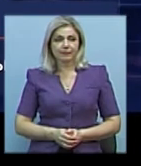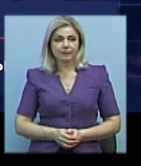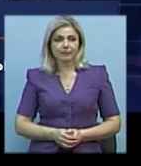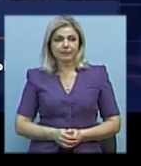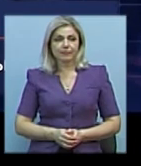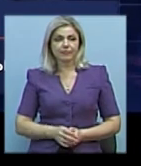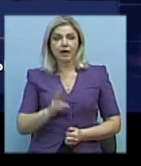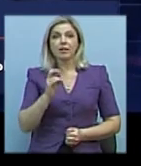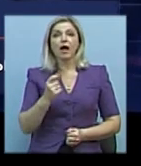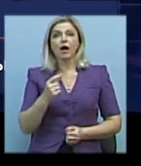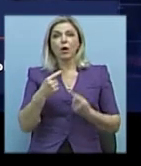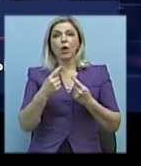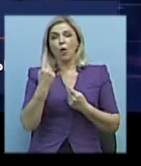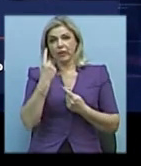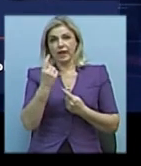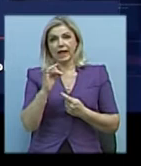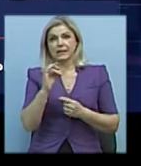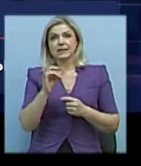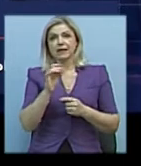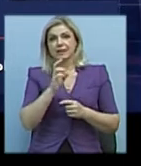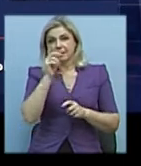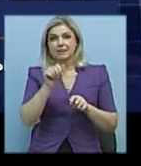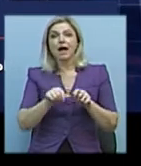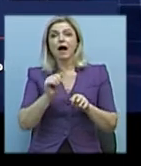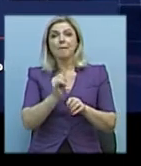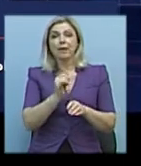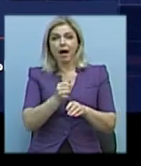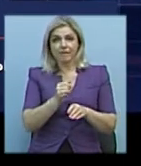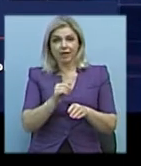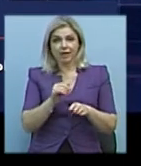на одній з автозаправних станцій на